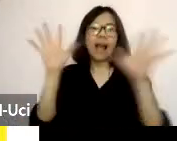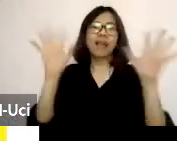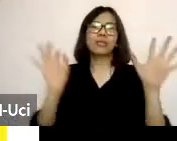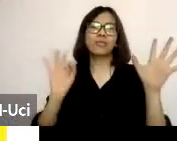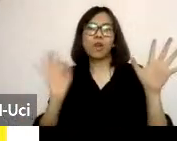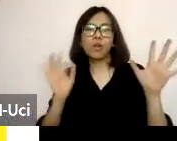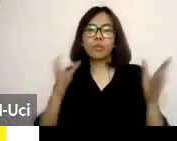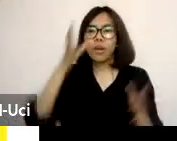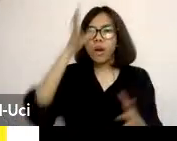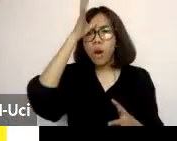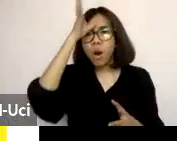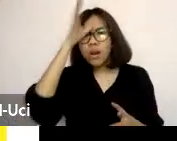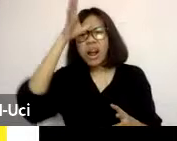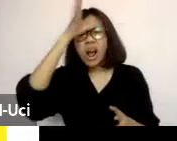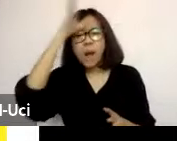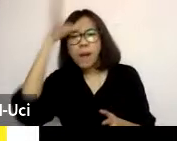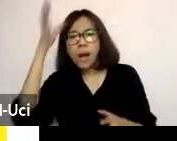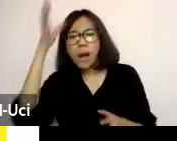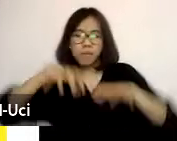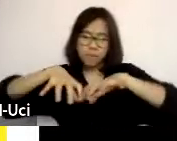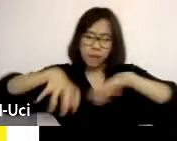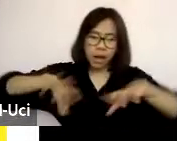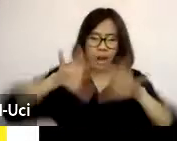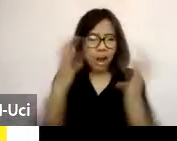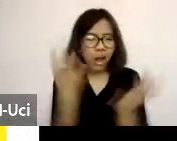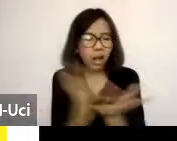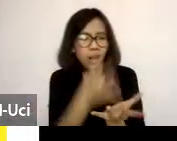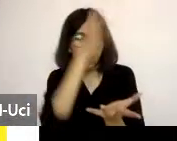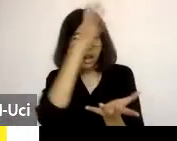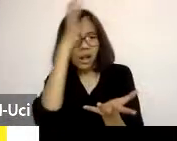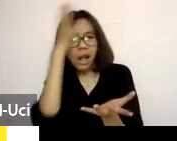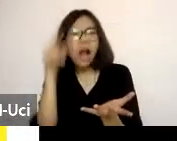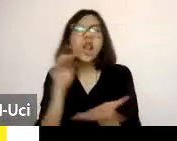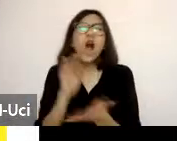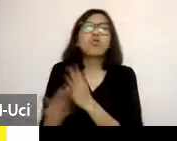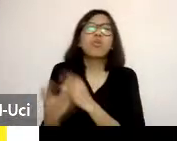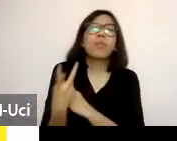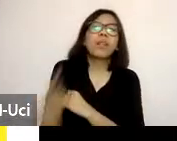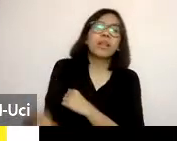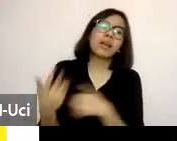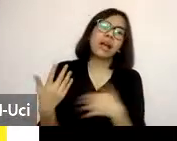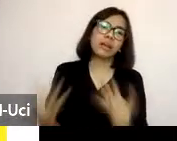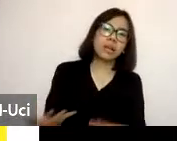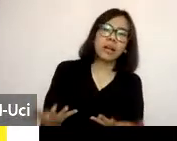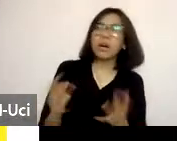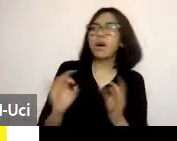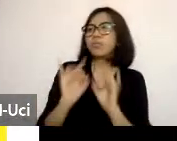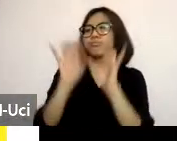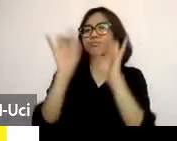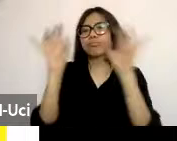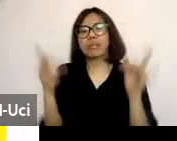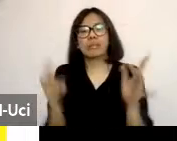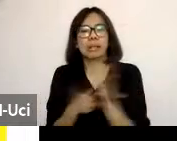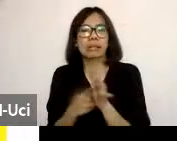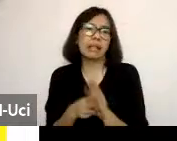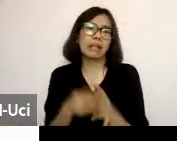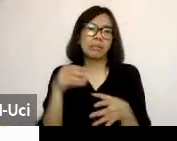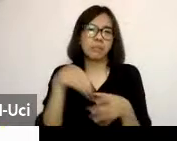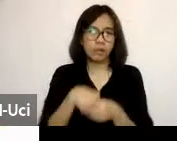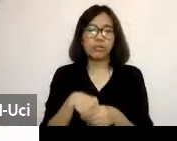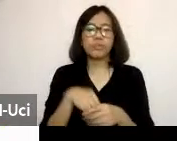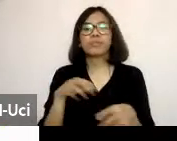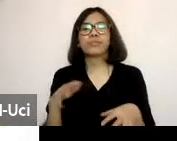tahu produk nolite Daus Proses bisnis dan kita hal-hal yang lainnya lanjut